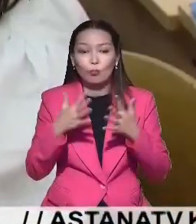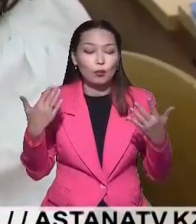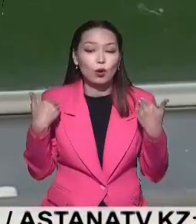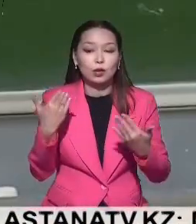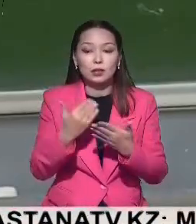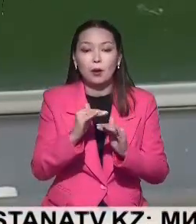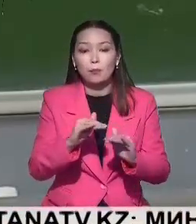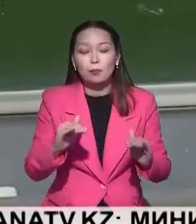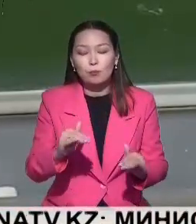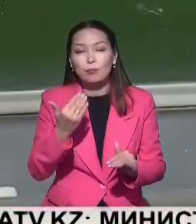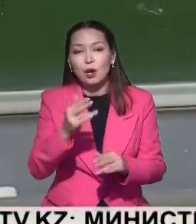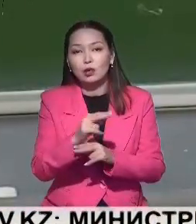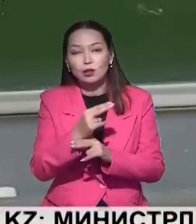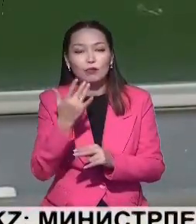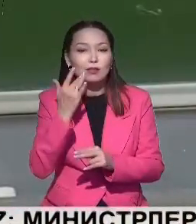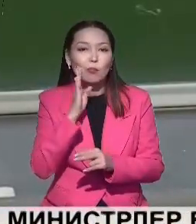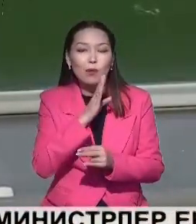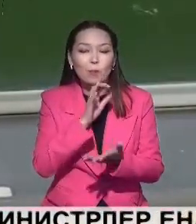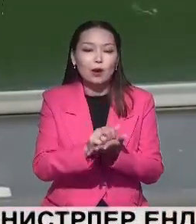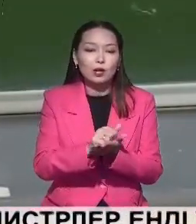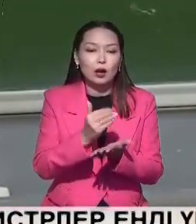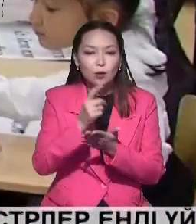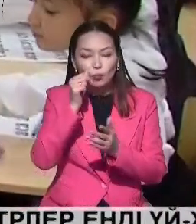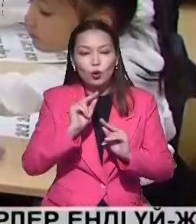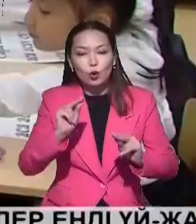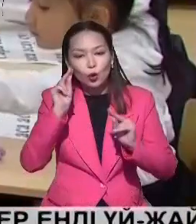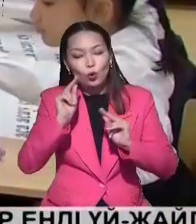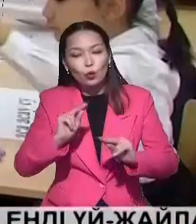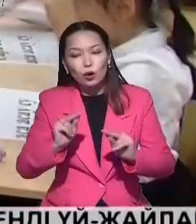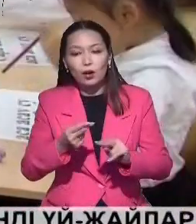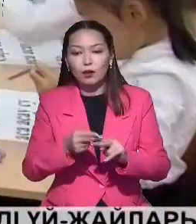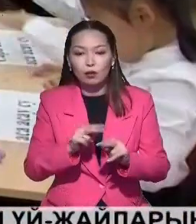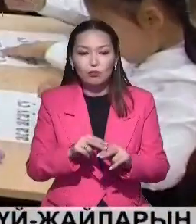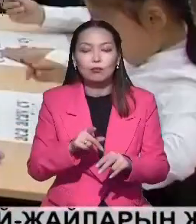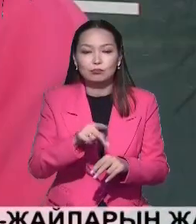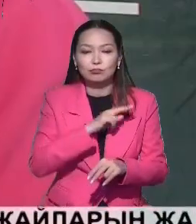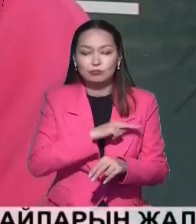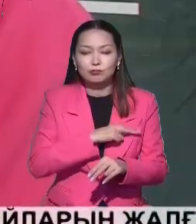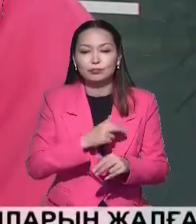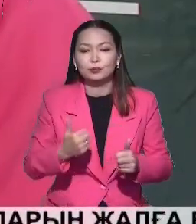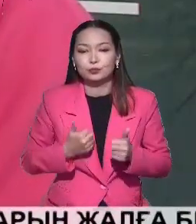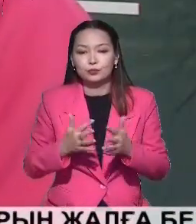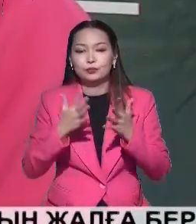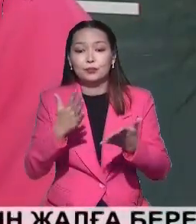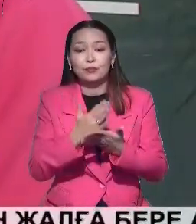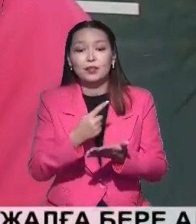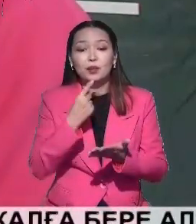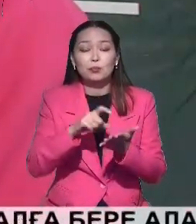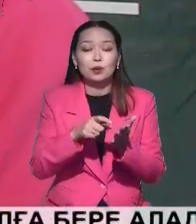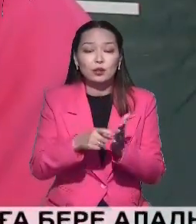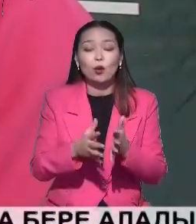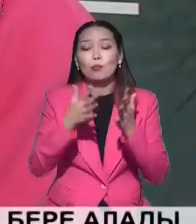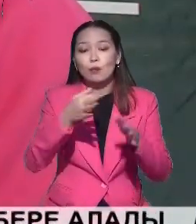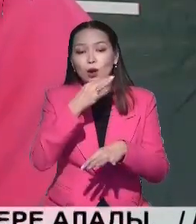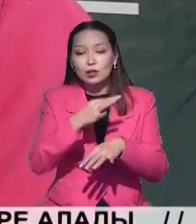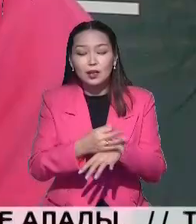тәрбиесімен көбіне аналары айналысатынын ескерсек, ер мұғалімнің білім беруі құптарлық іс екенін айтады. Бастауыш сынып деген ең бір жауапты,